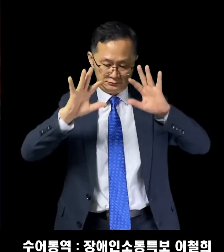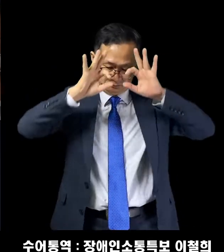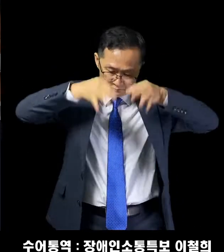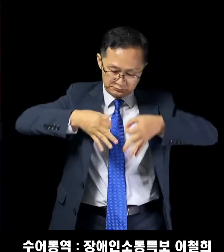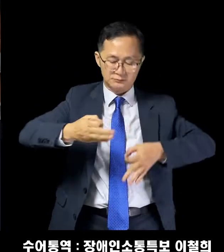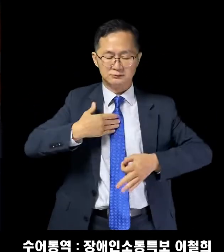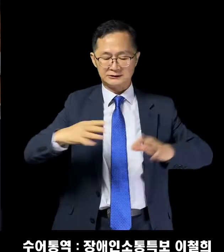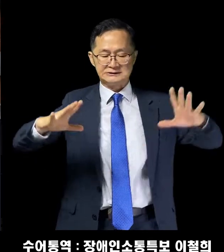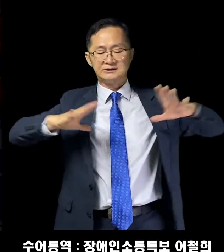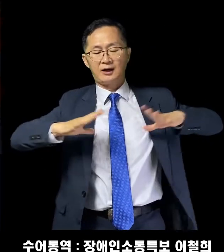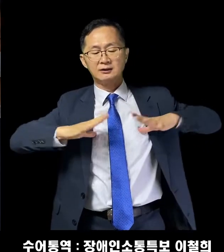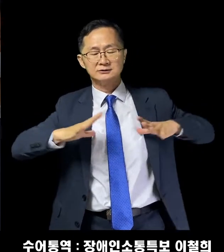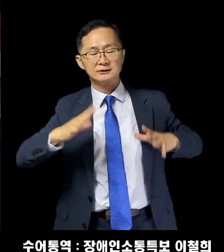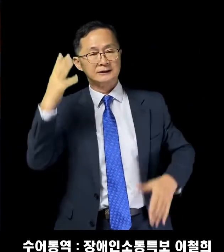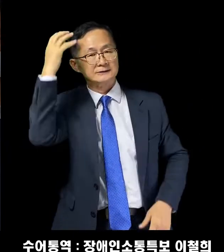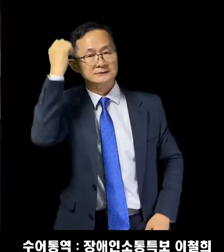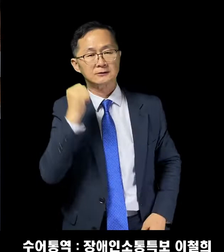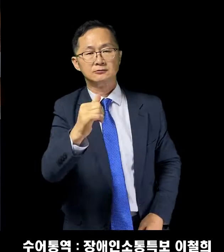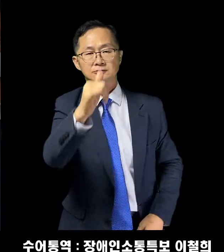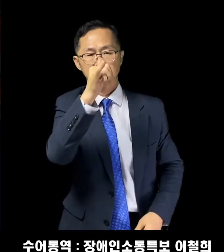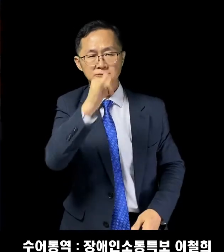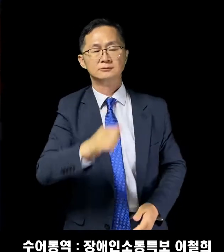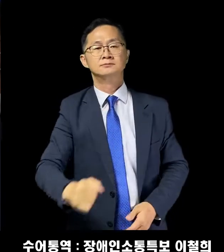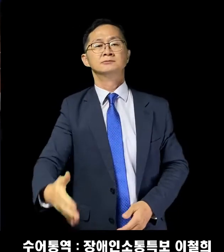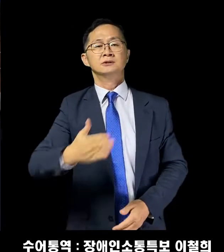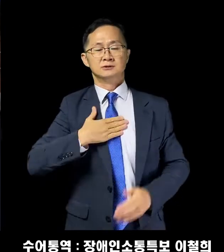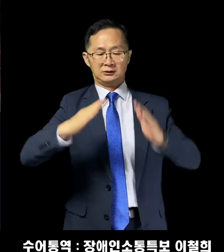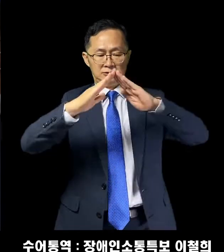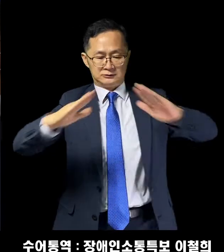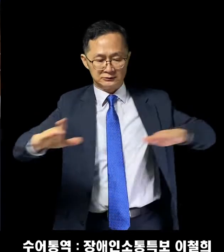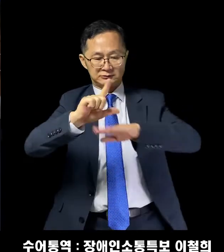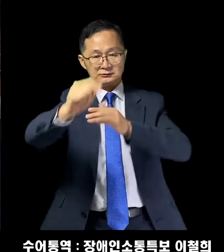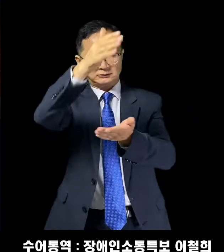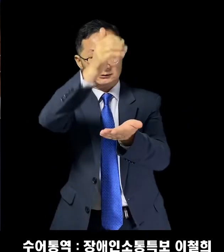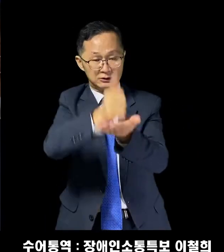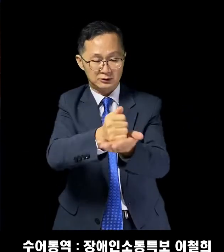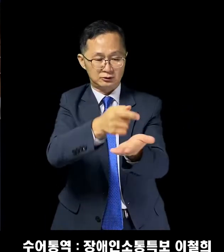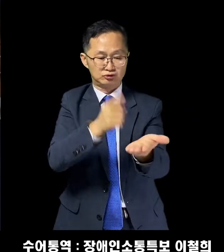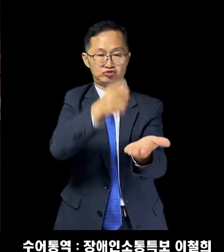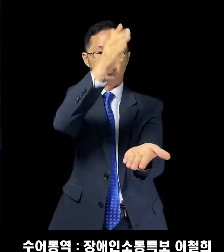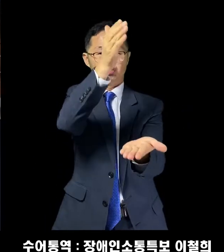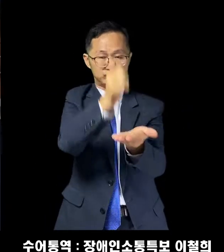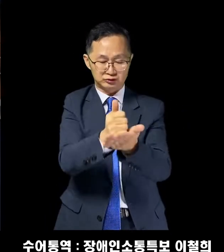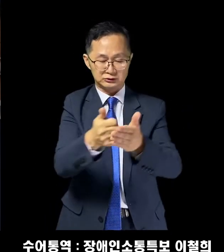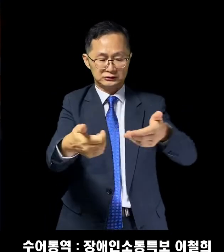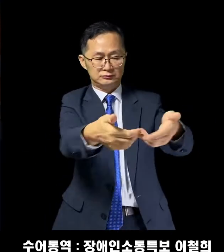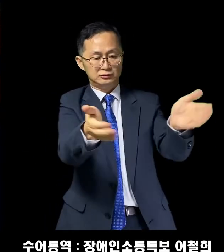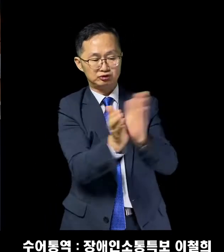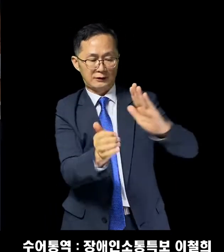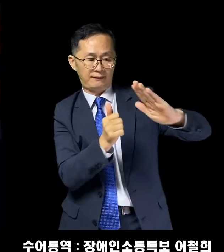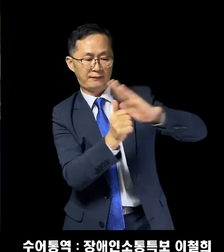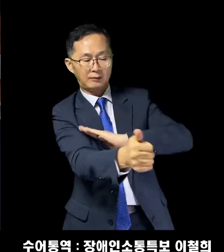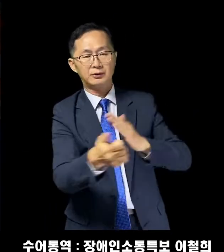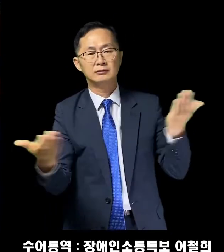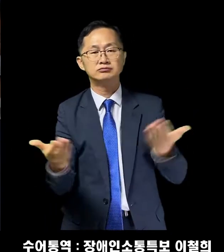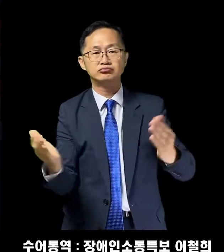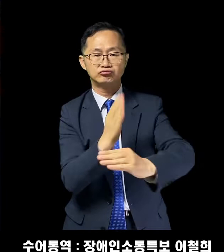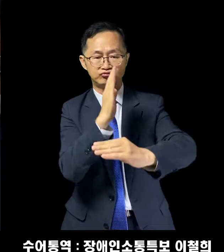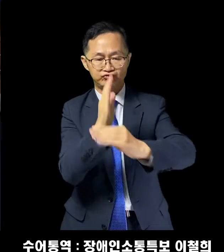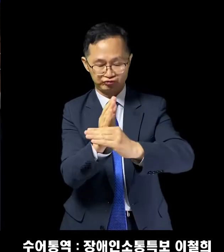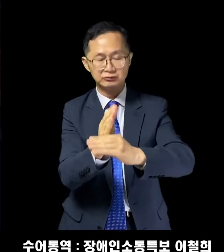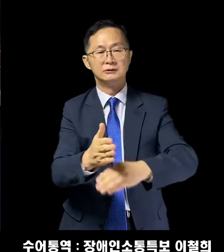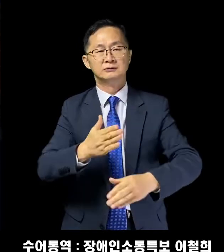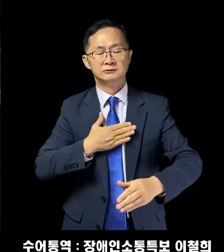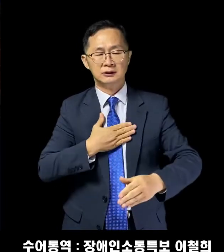저는 전남지사 국무총리와 민주당 대표로 일하며 저의 소임을